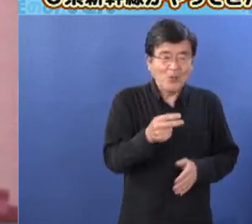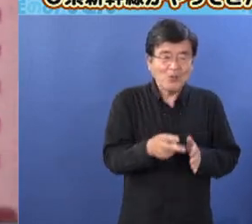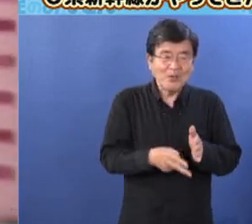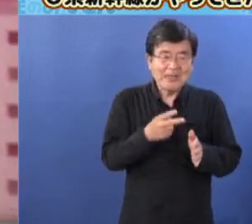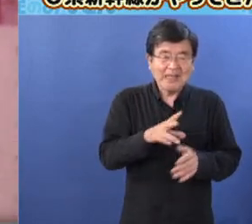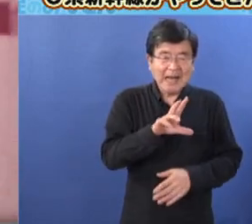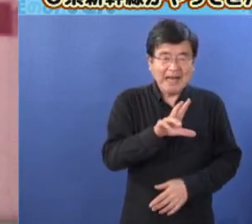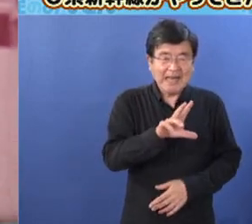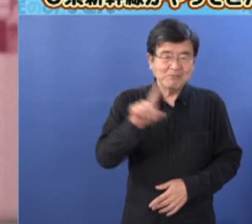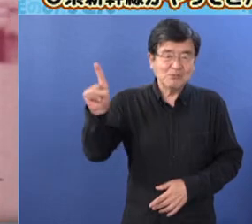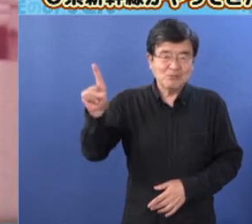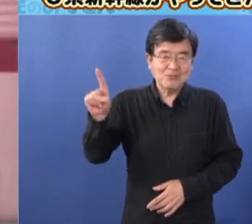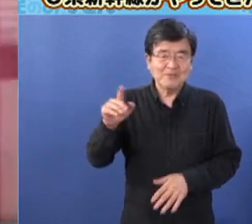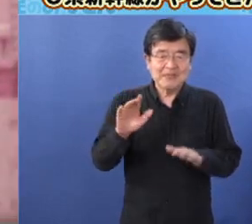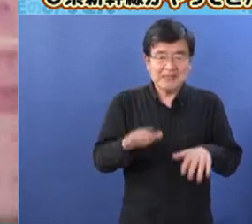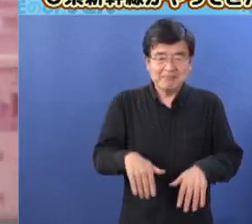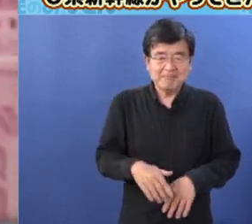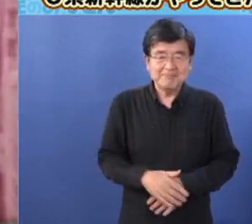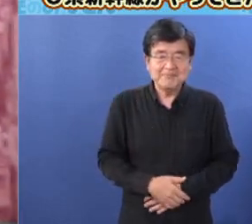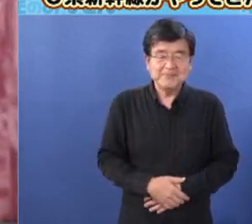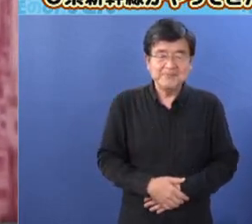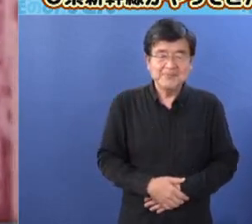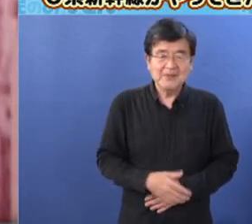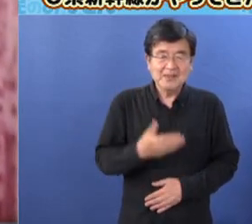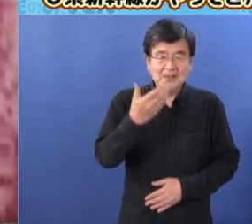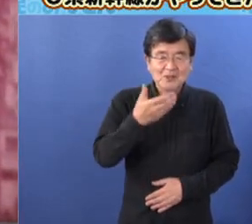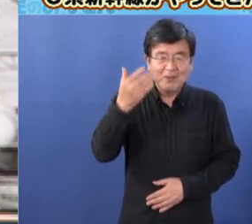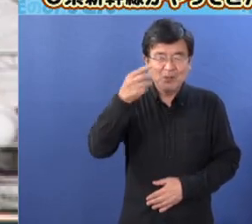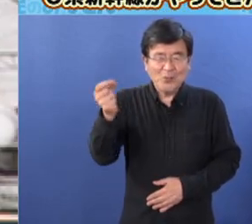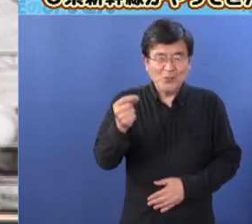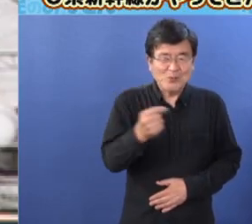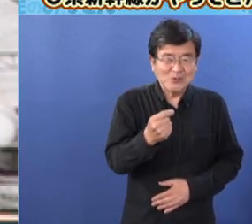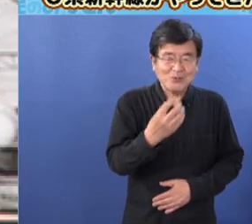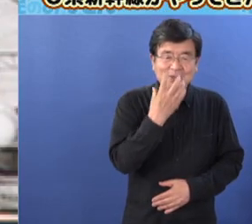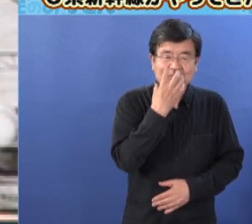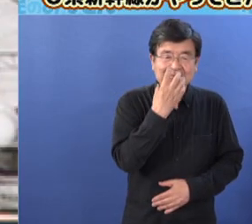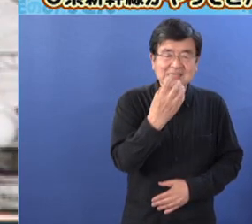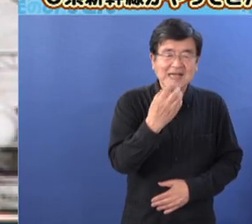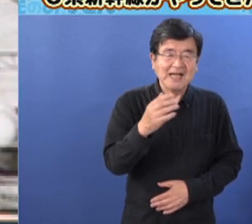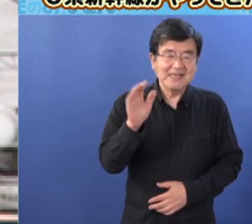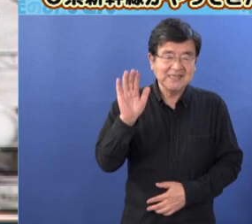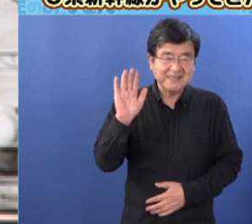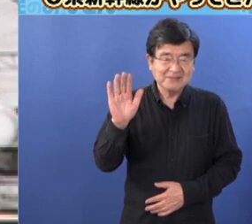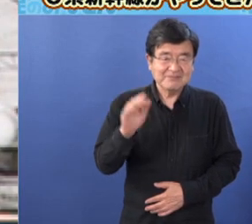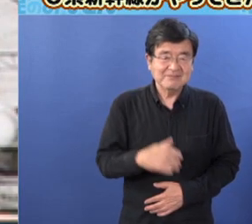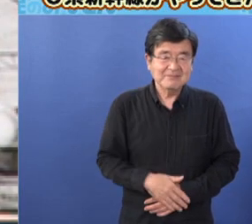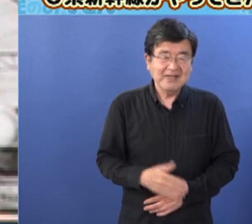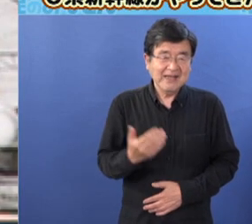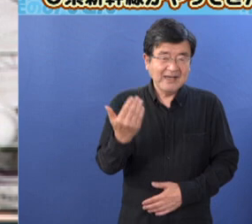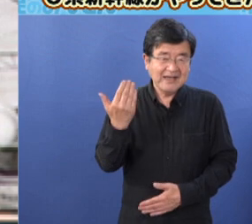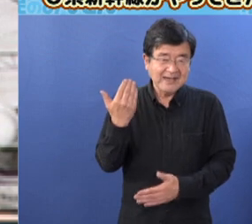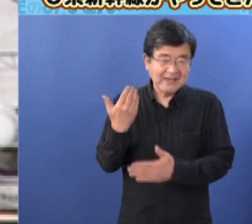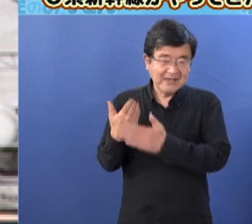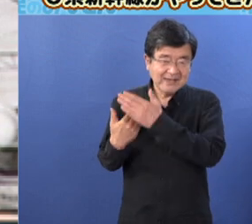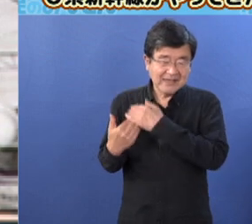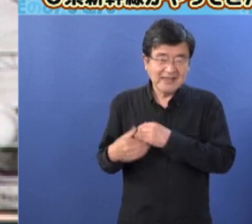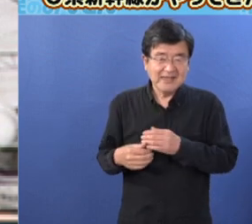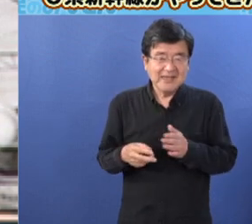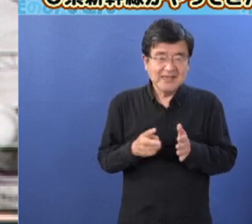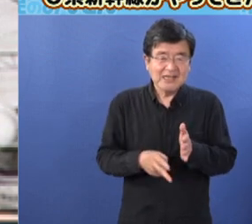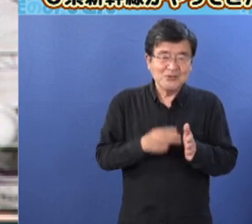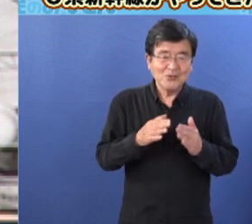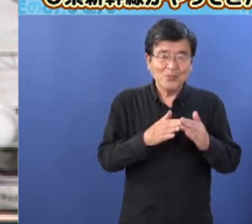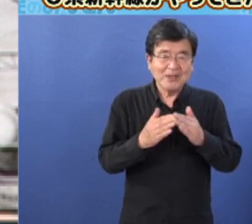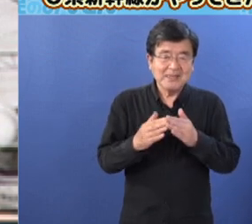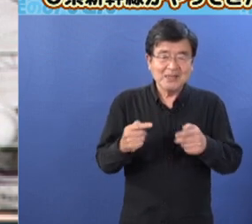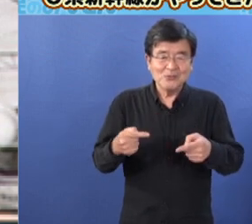車がデビューしました。 ほらほら、 夢の超特急新幹線です。かつて鉄